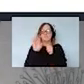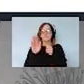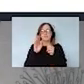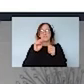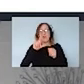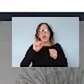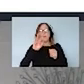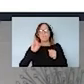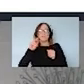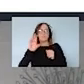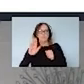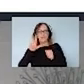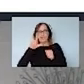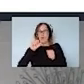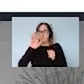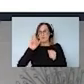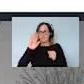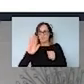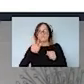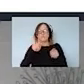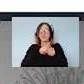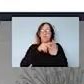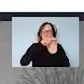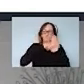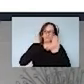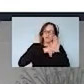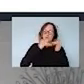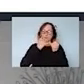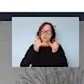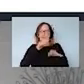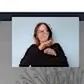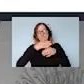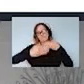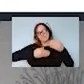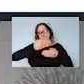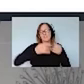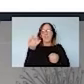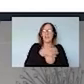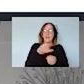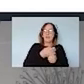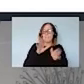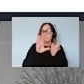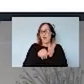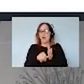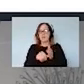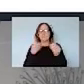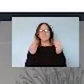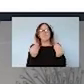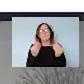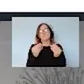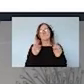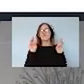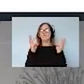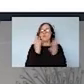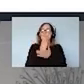Labibu. Z drugiej strony mamy scenariusze, które po prostu powstały w Google Docsach. Bardzo fajny scenariusz gry miejskiej, świetna warsztat z